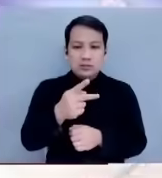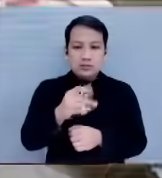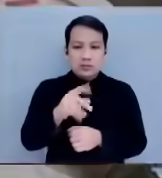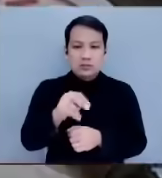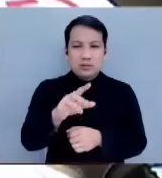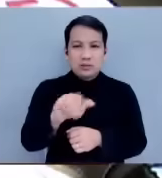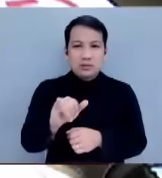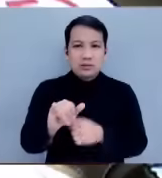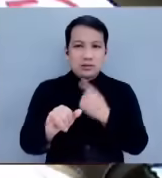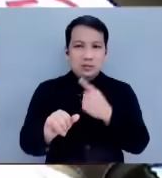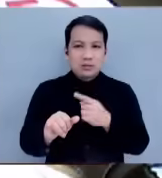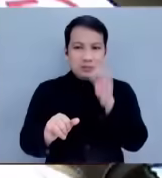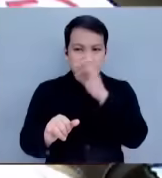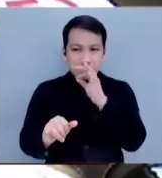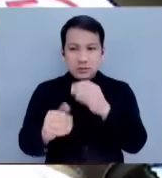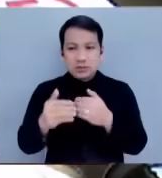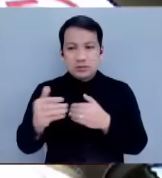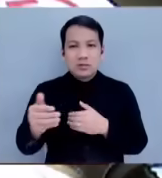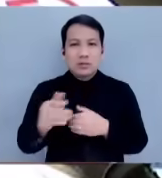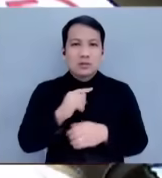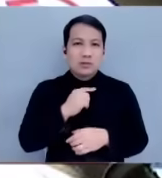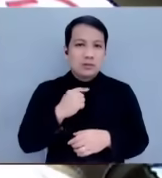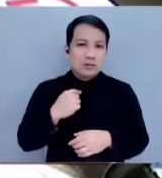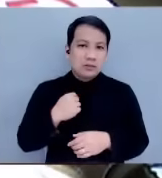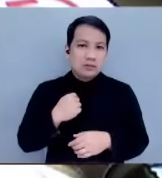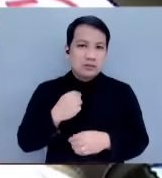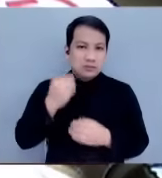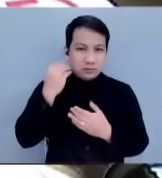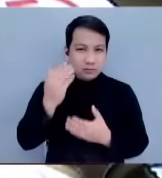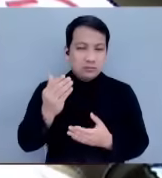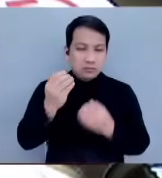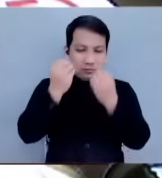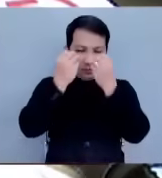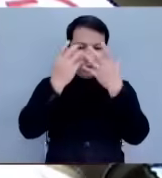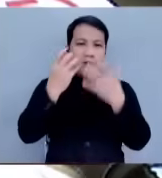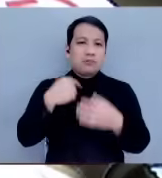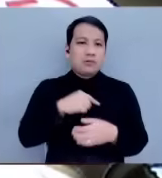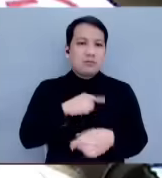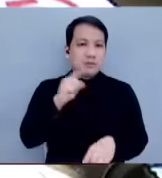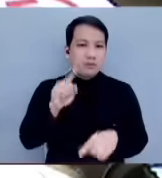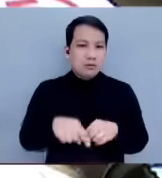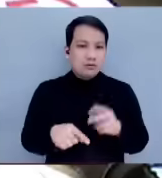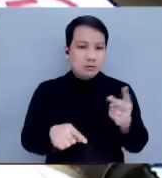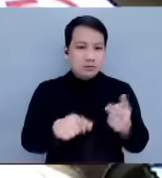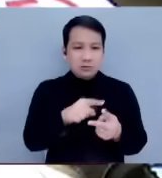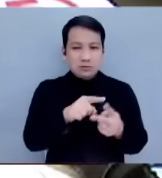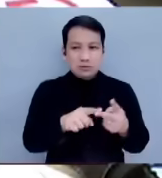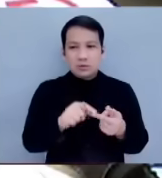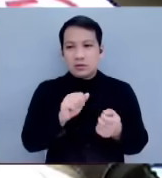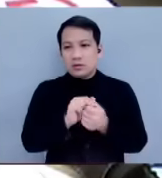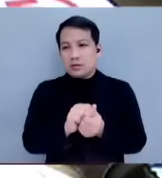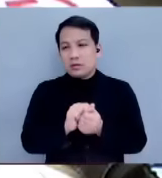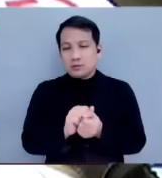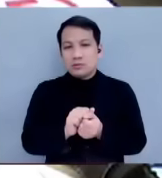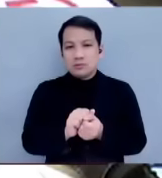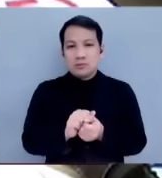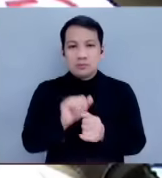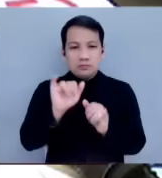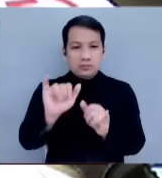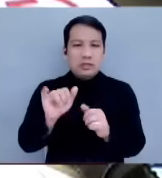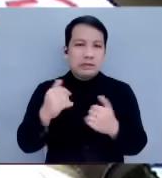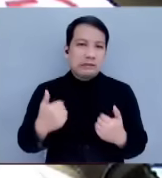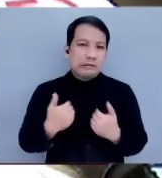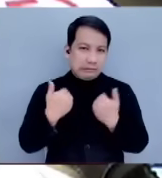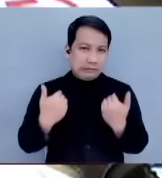seminarista. Parang nasa stage pa ako natulala knowing na yung dalawa kong kasama who are still young.